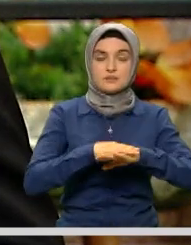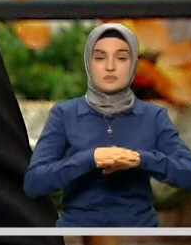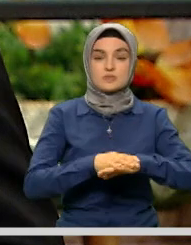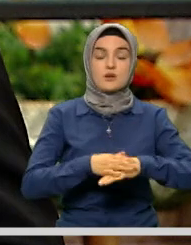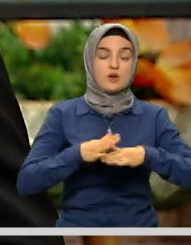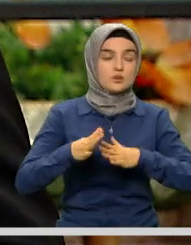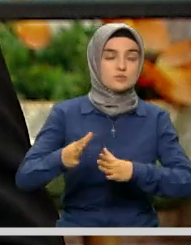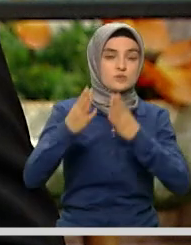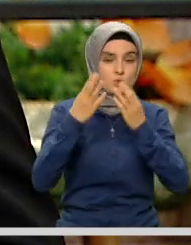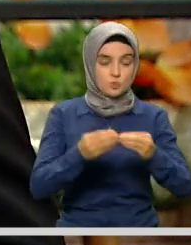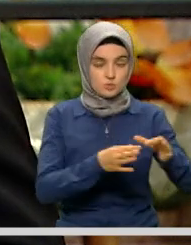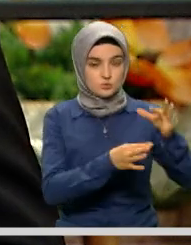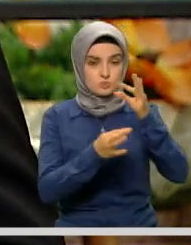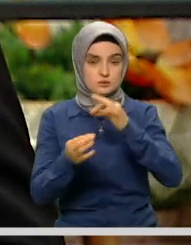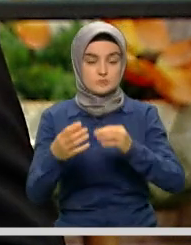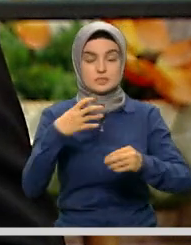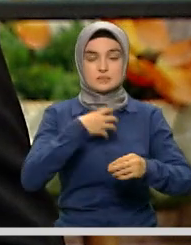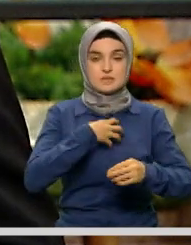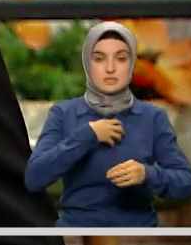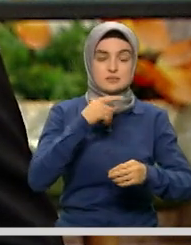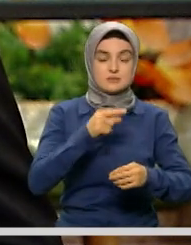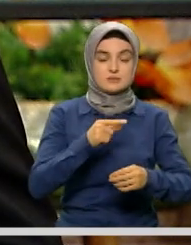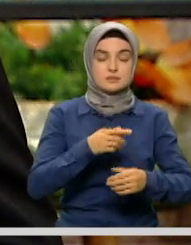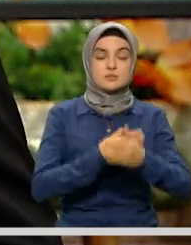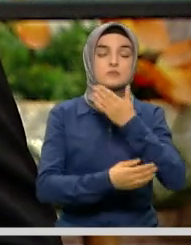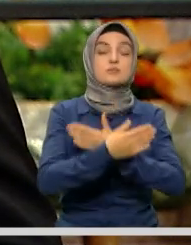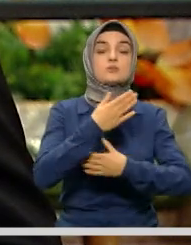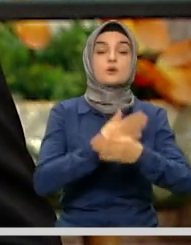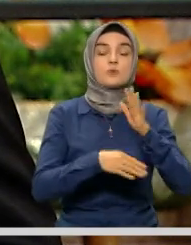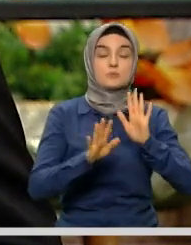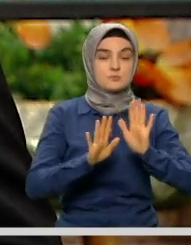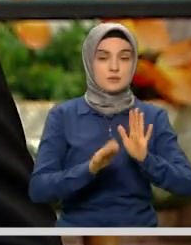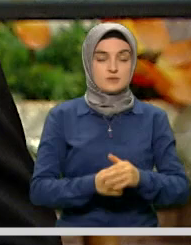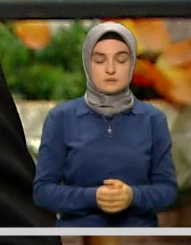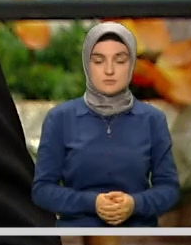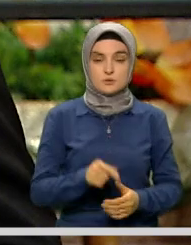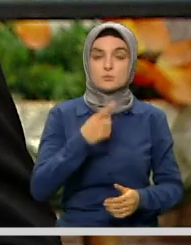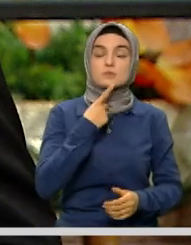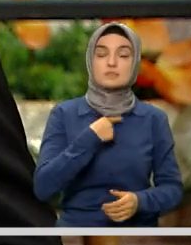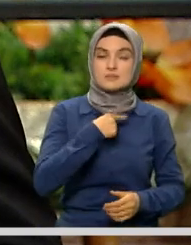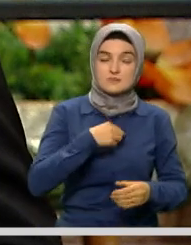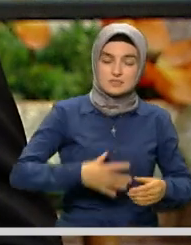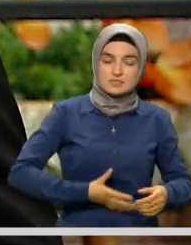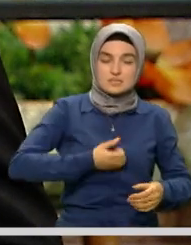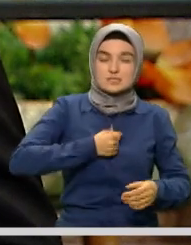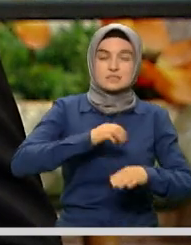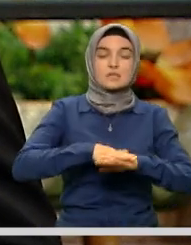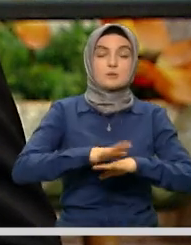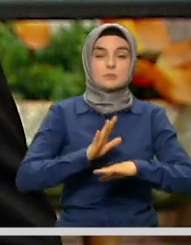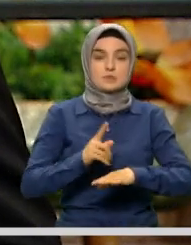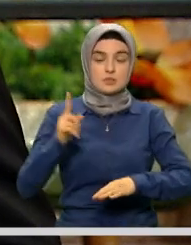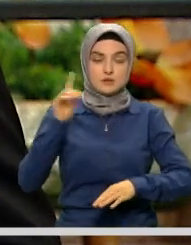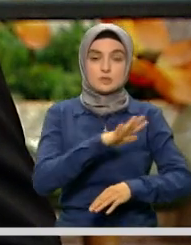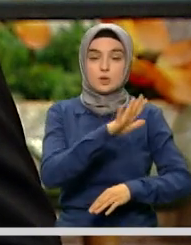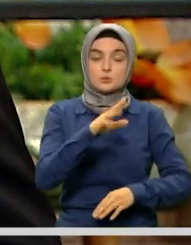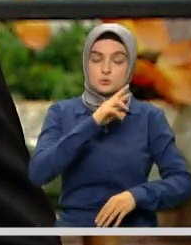aşırı giden kullarım, kendinizi yani yormayın, kendinizi bu anlamda nefsinizi sıkıntıya sokmayın. Allah